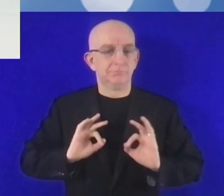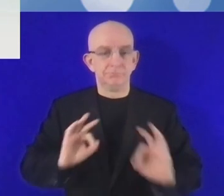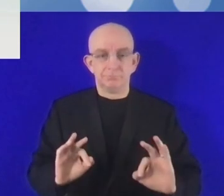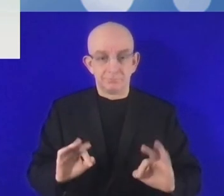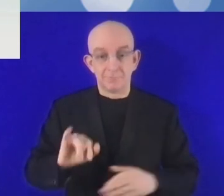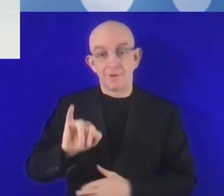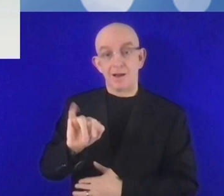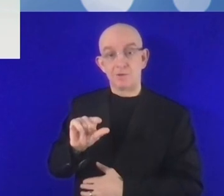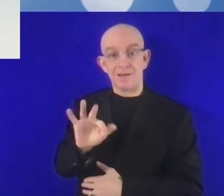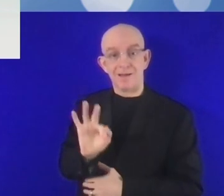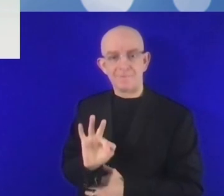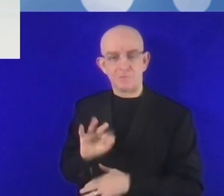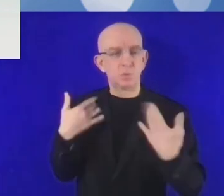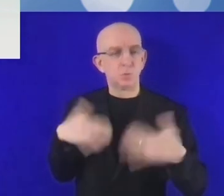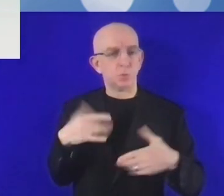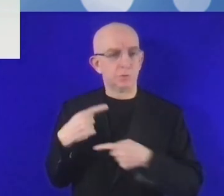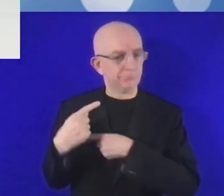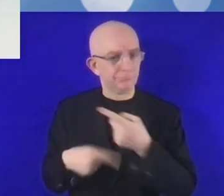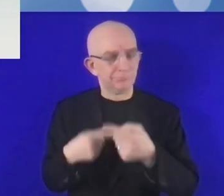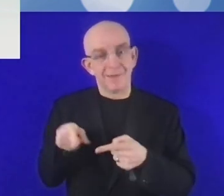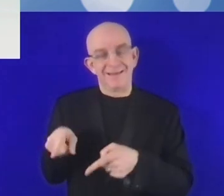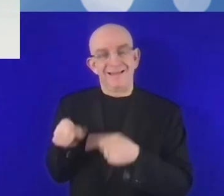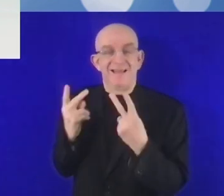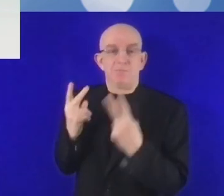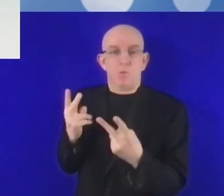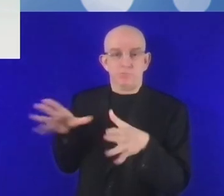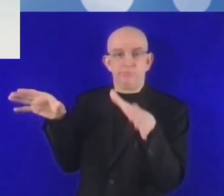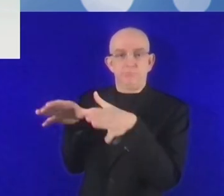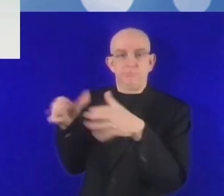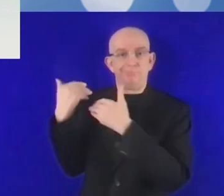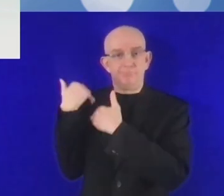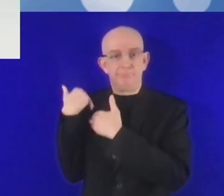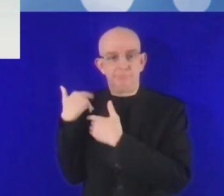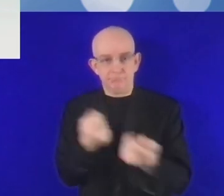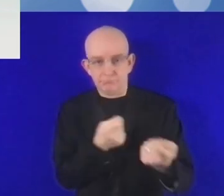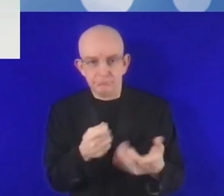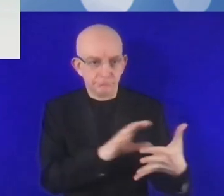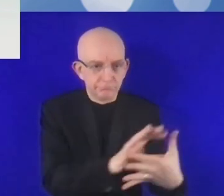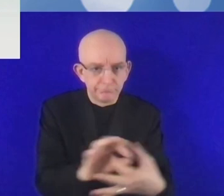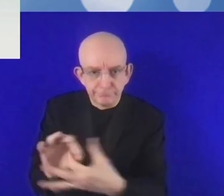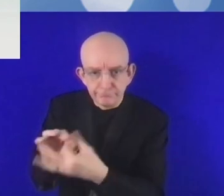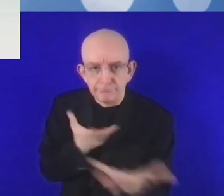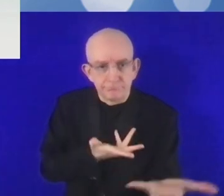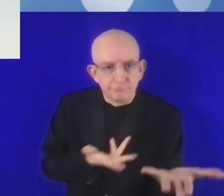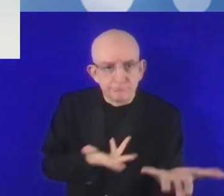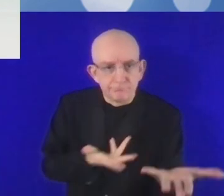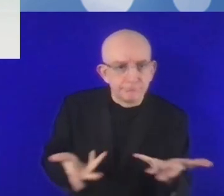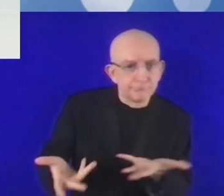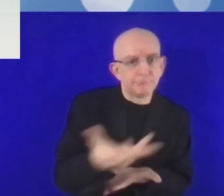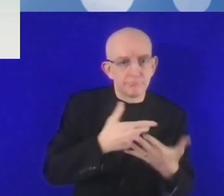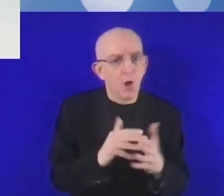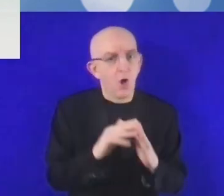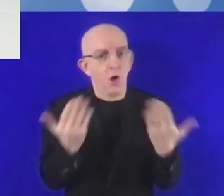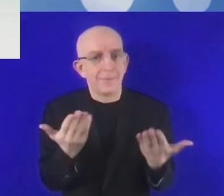который должен обсуждаться в рамках международного сообщества. Именно поэтому сегодняшний саммит является